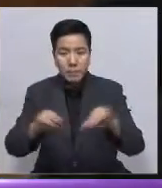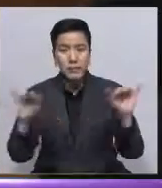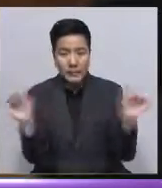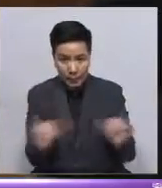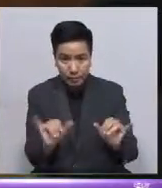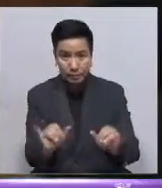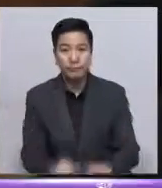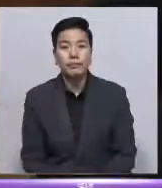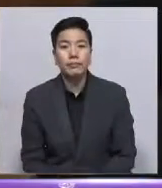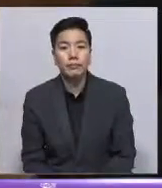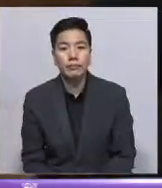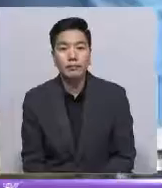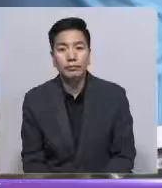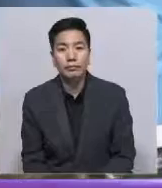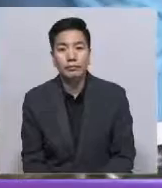พิ่ม